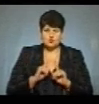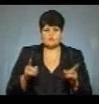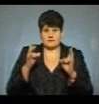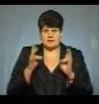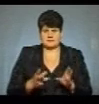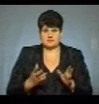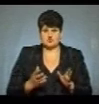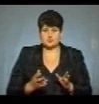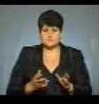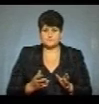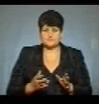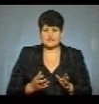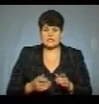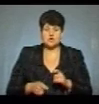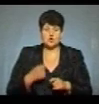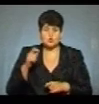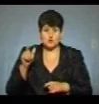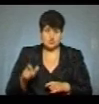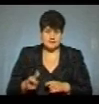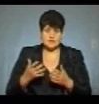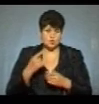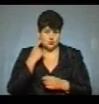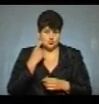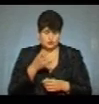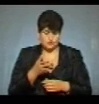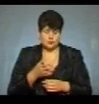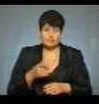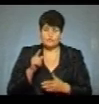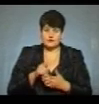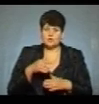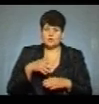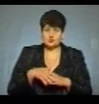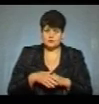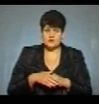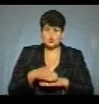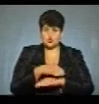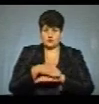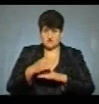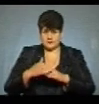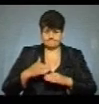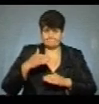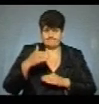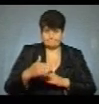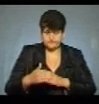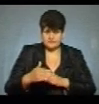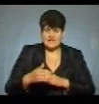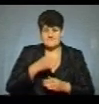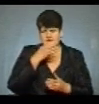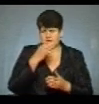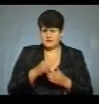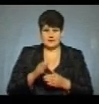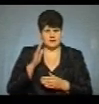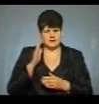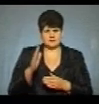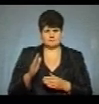небезпечний. І злочинці, якщо мене чують, то повинні розуміти, що межа перейдена, і відповідальність буде